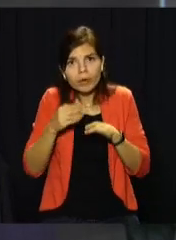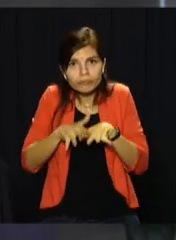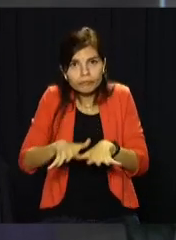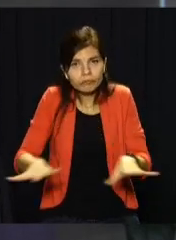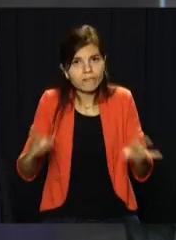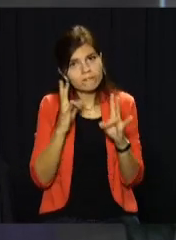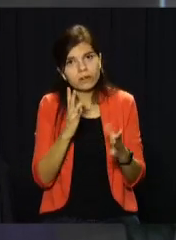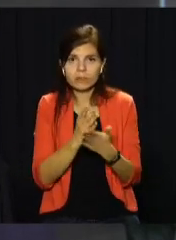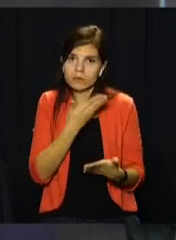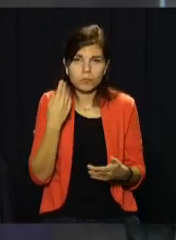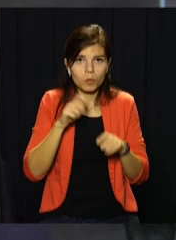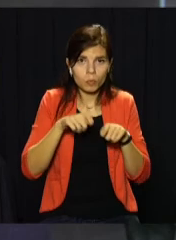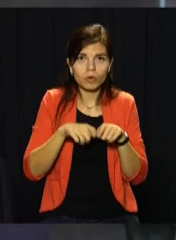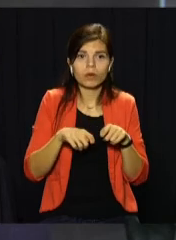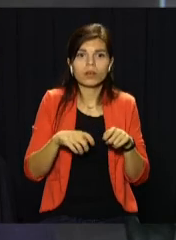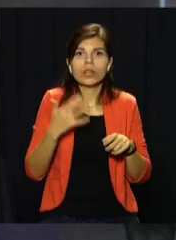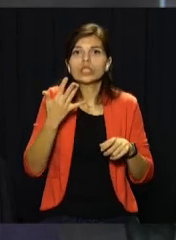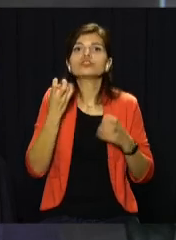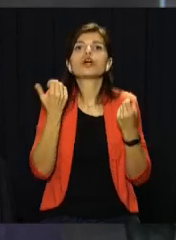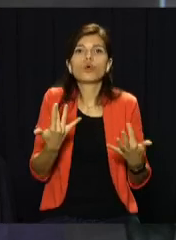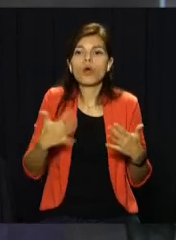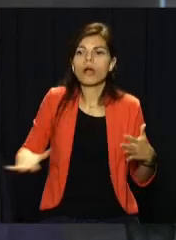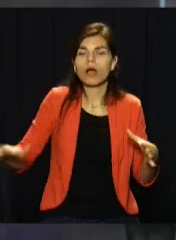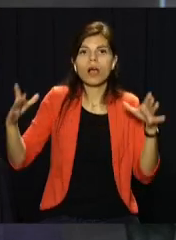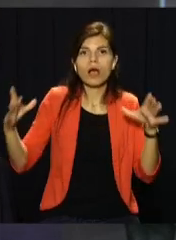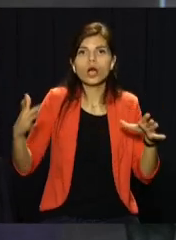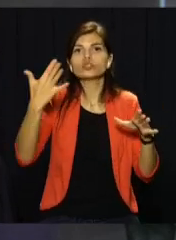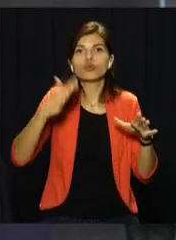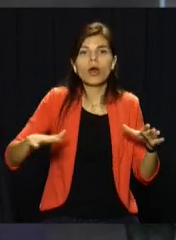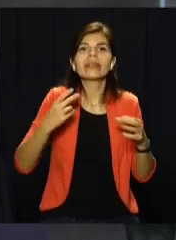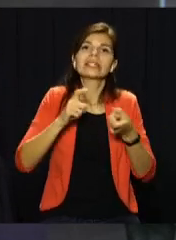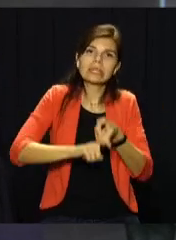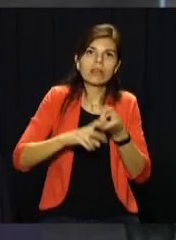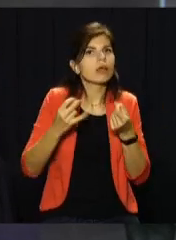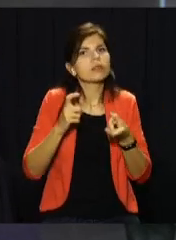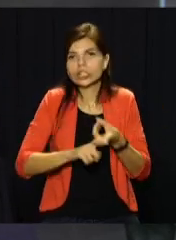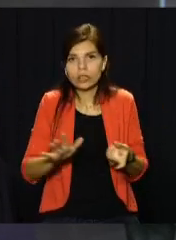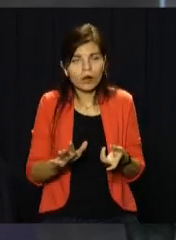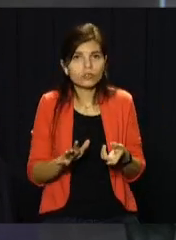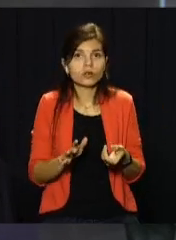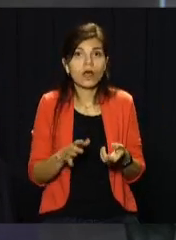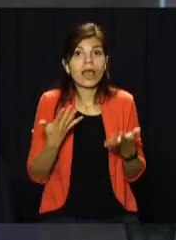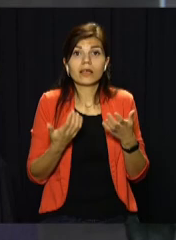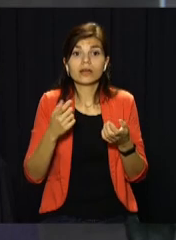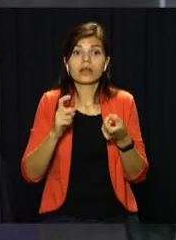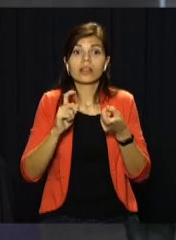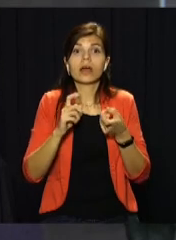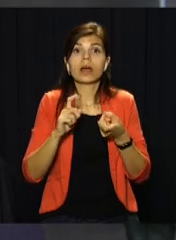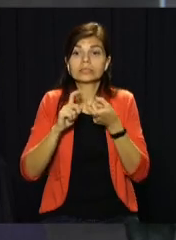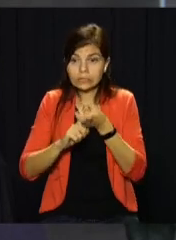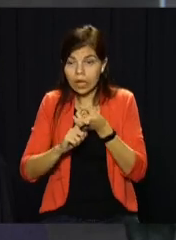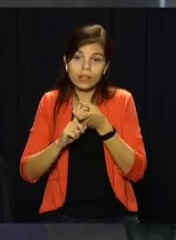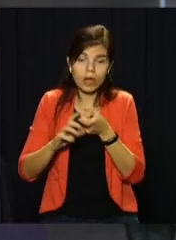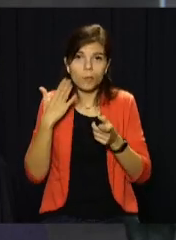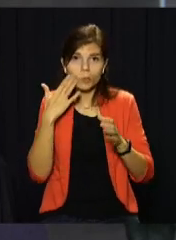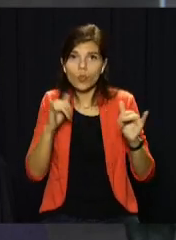кінцевому ітогі определити локальні участки, де заражено, де не заражено, і там, де не заражено, опять ж, їх вивезти